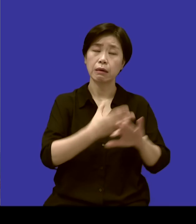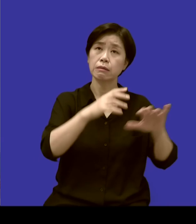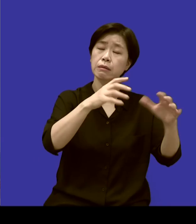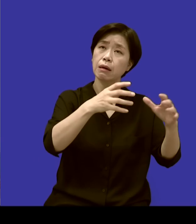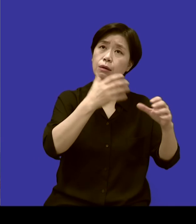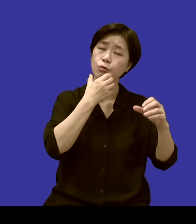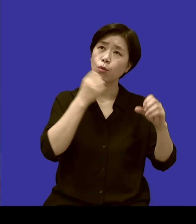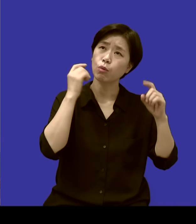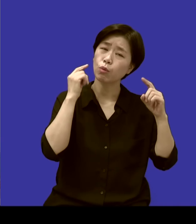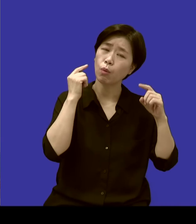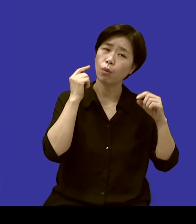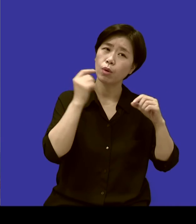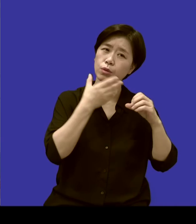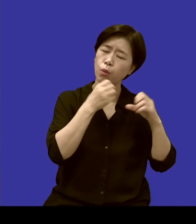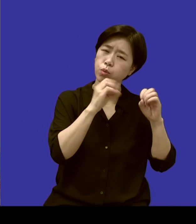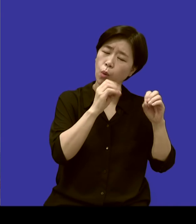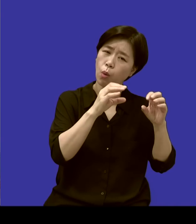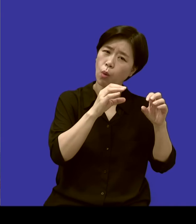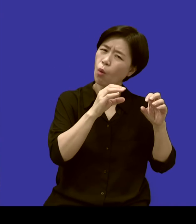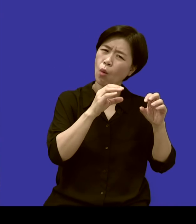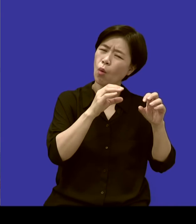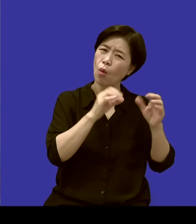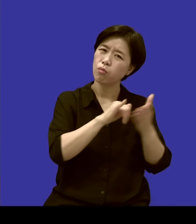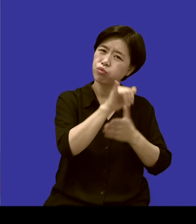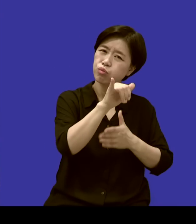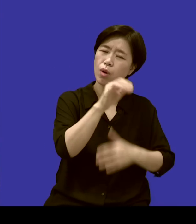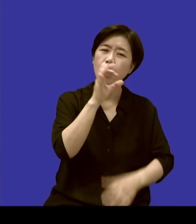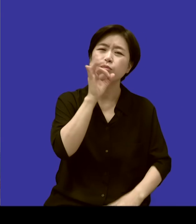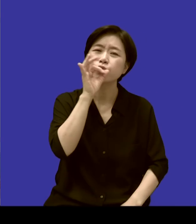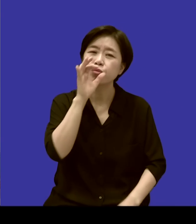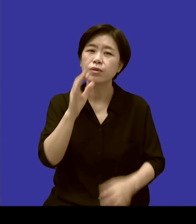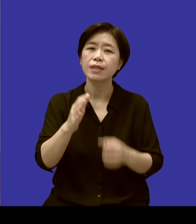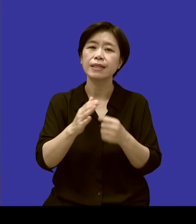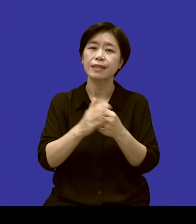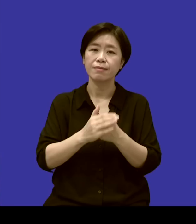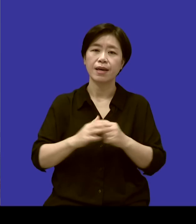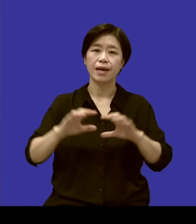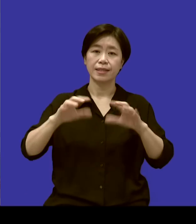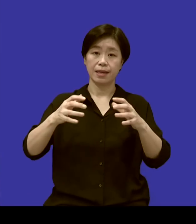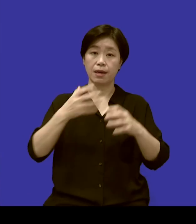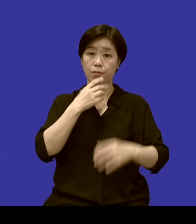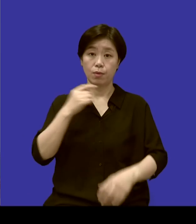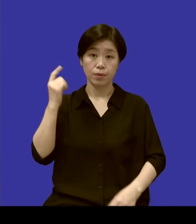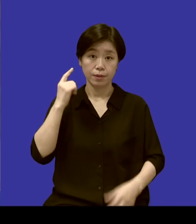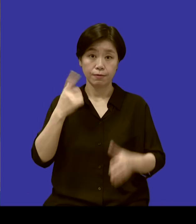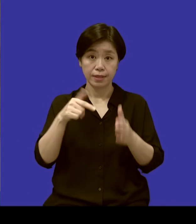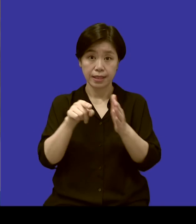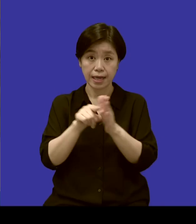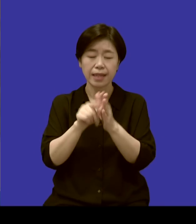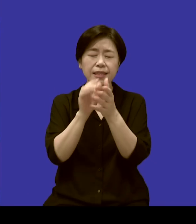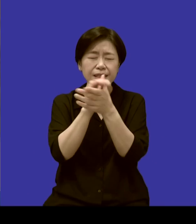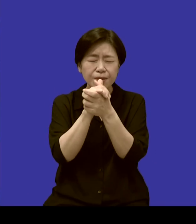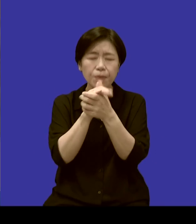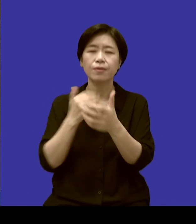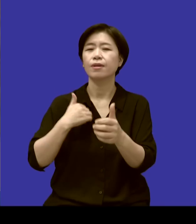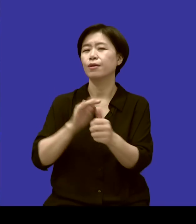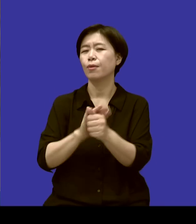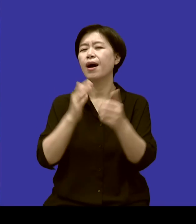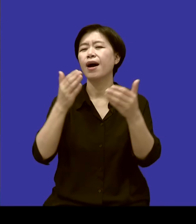좀 아닌 것 같고 네. 제 세계 복음화를 위해서 저는 중보자로 쓰겠습니다. 그랬어요. 예.